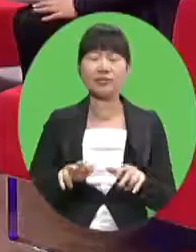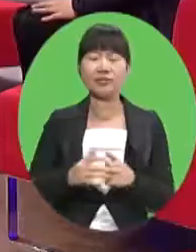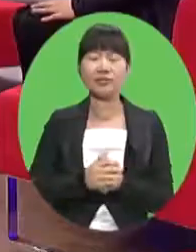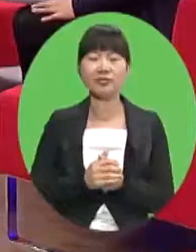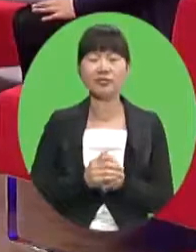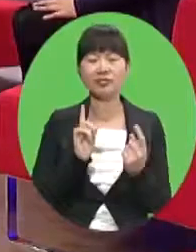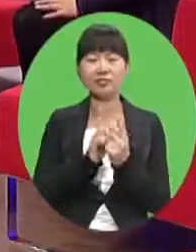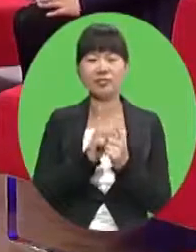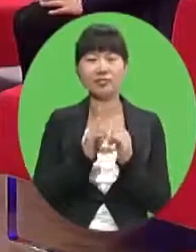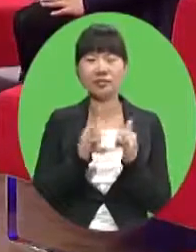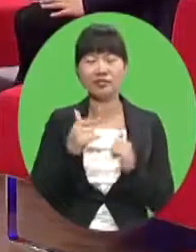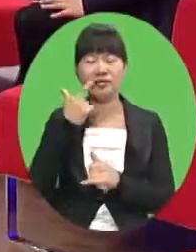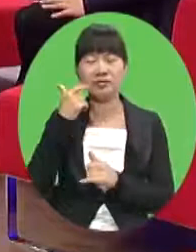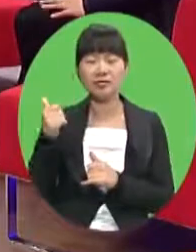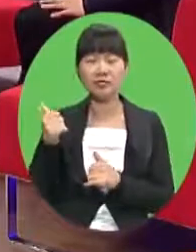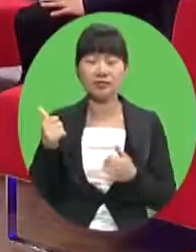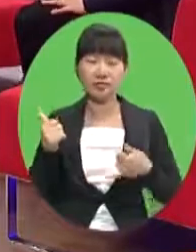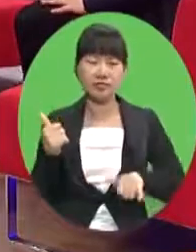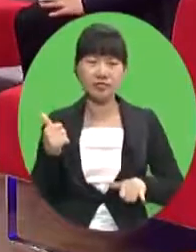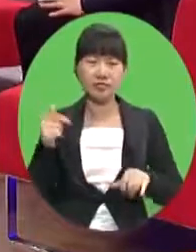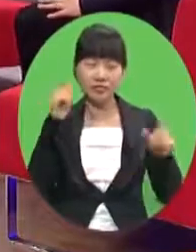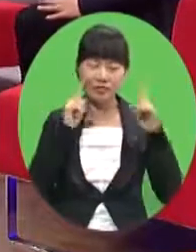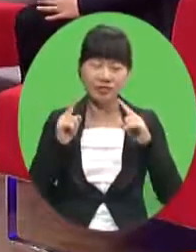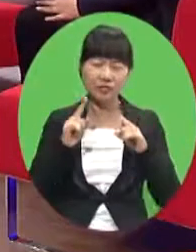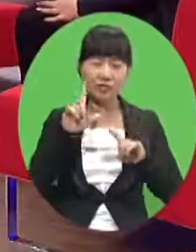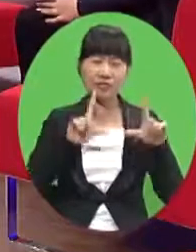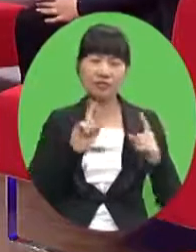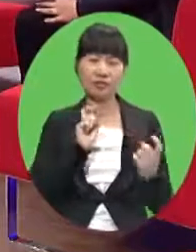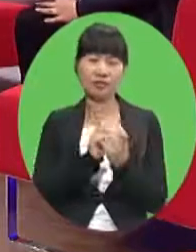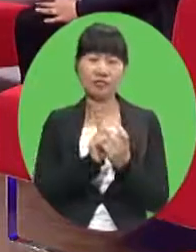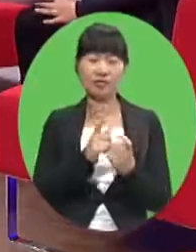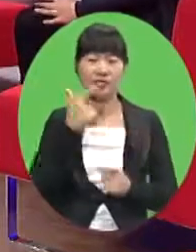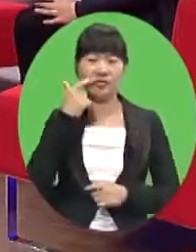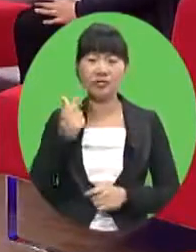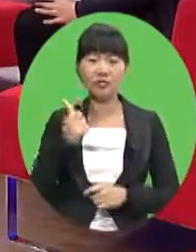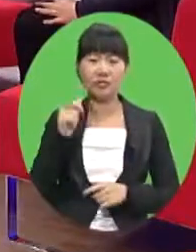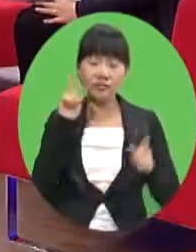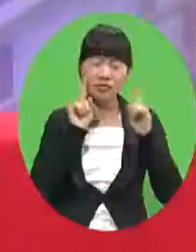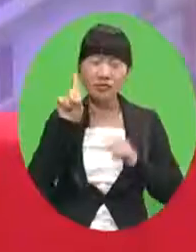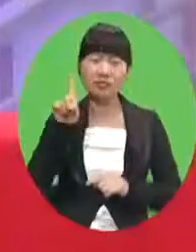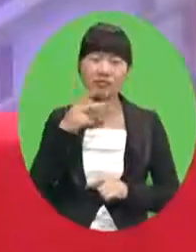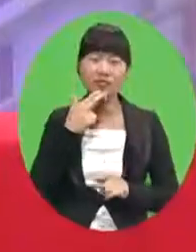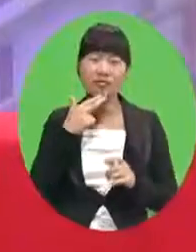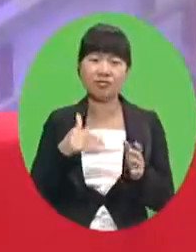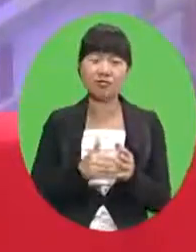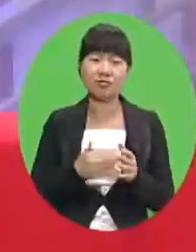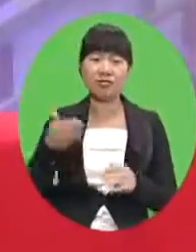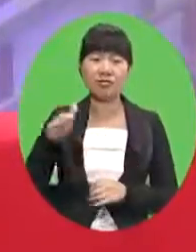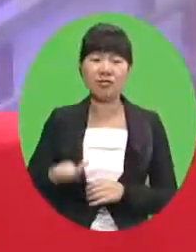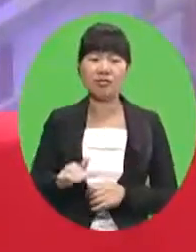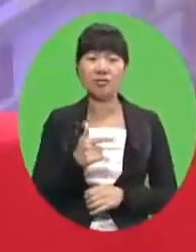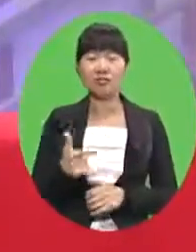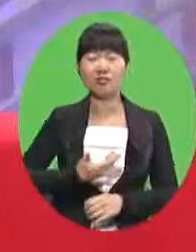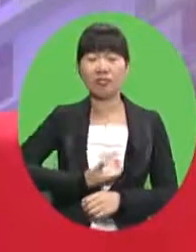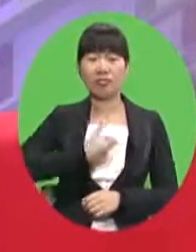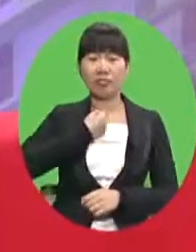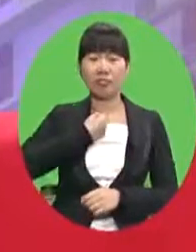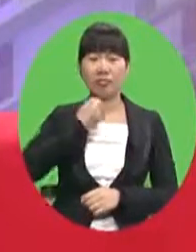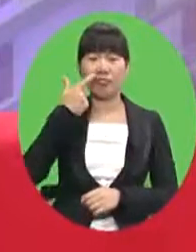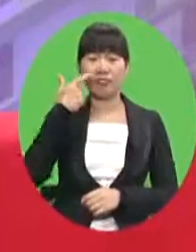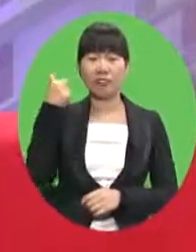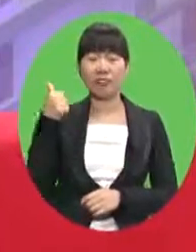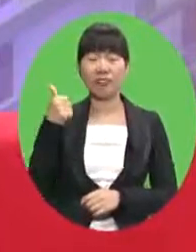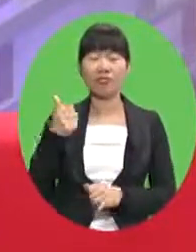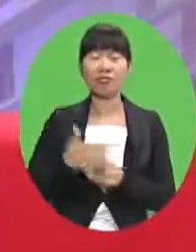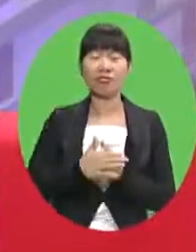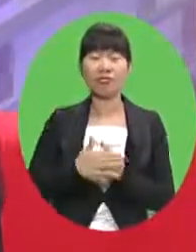사례에서 아버지가 이제 아이가 다치는 장면을 목격을 했고 네. 아빠는 하나도 다치지 않았어요. 그런데 너무 놀란 거예요, 아빠가.